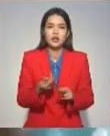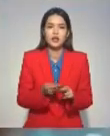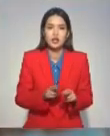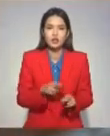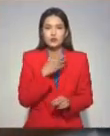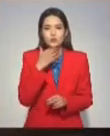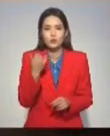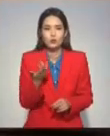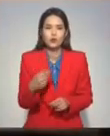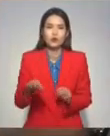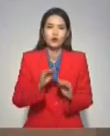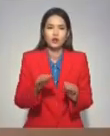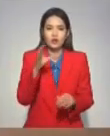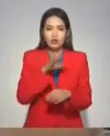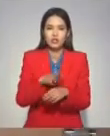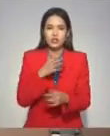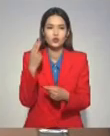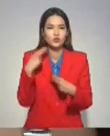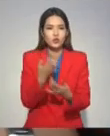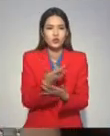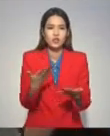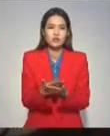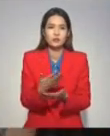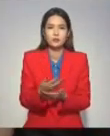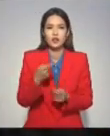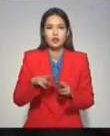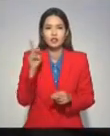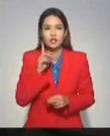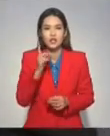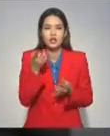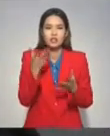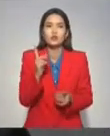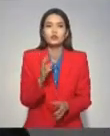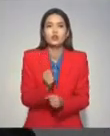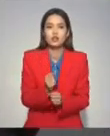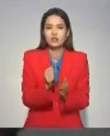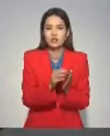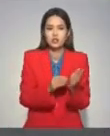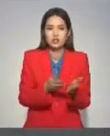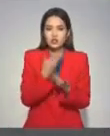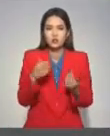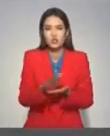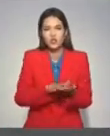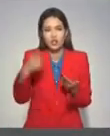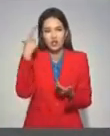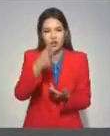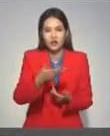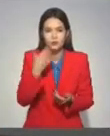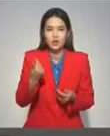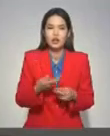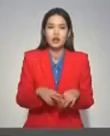түсті бояуыштардың барын байқаймыз. Мысалы, мына тәттінің құрамында нақты не бары жазылмаған, ешқандай ақпарат жоқ. Ал